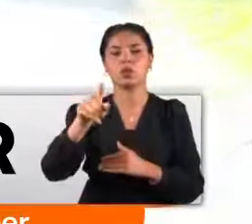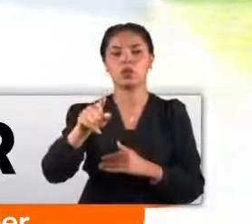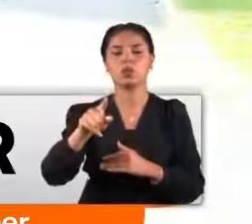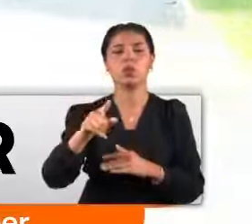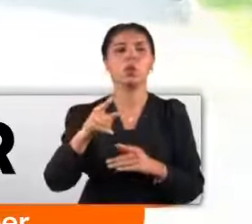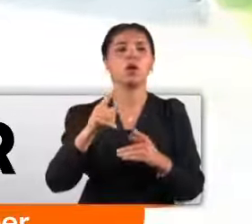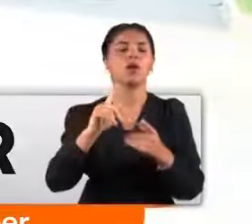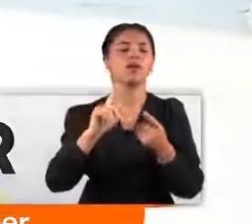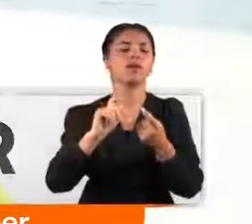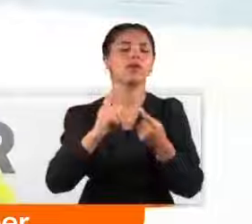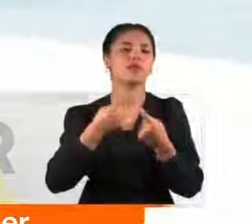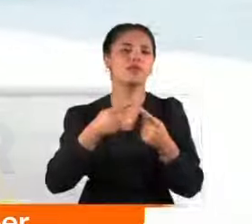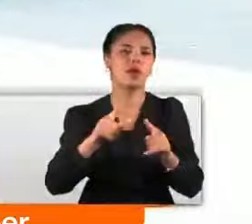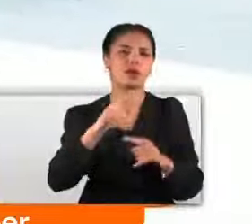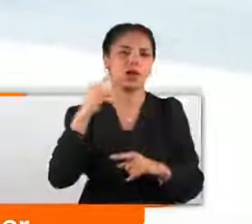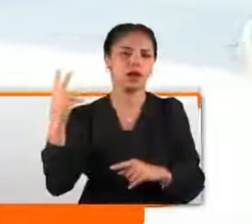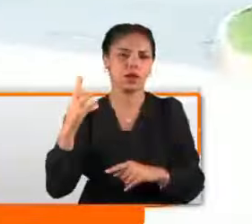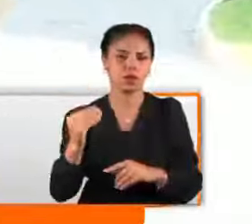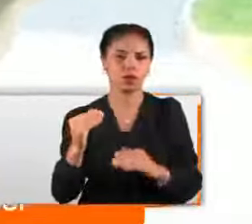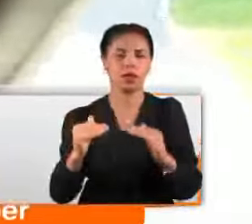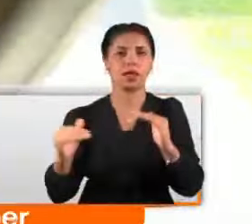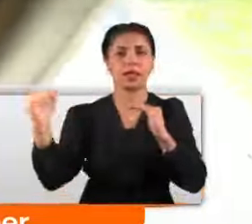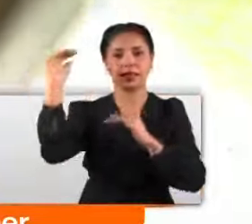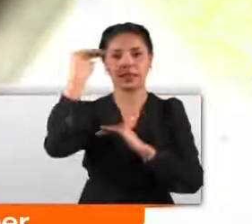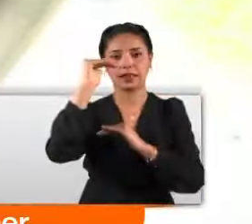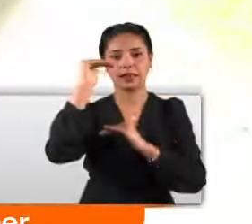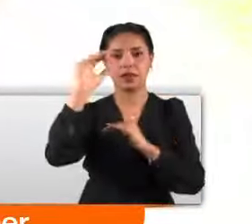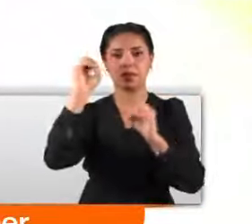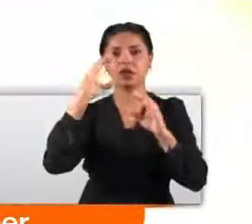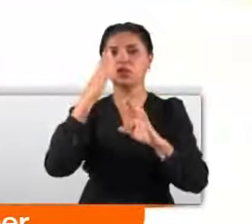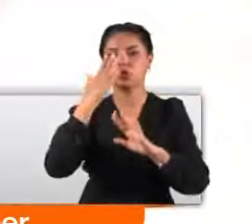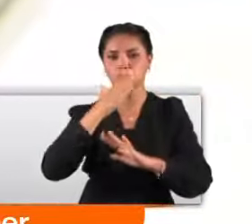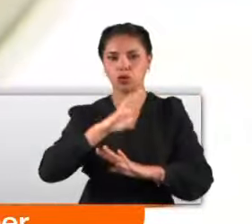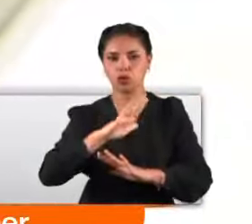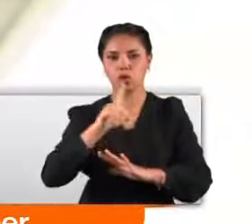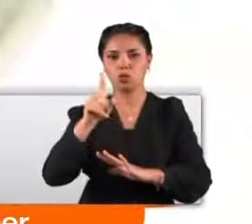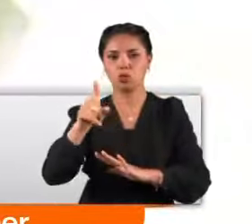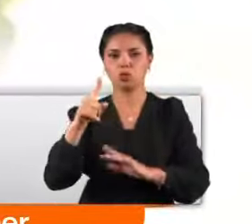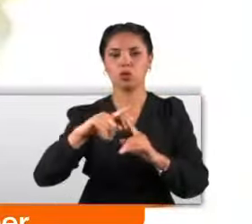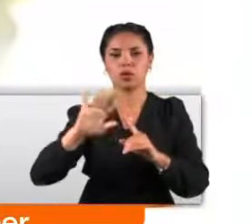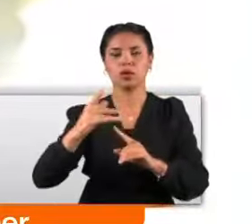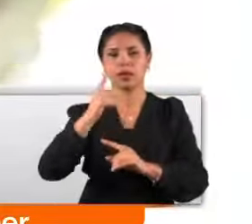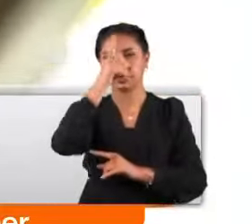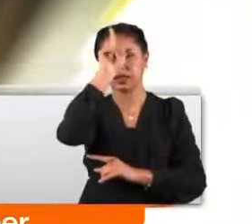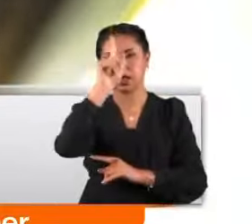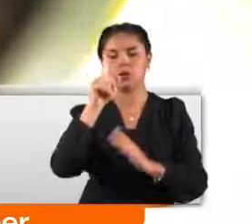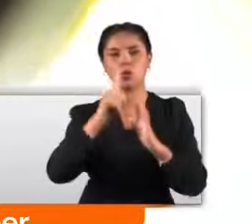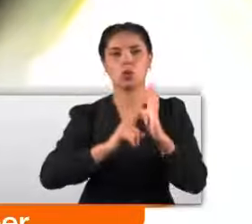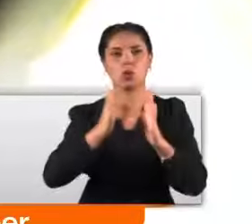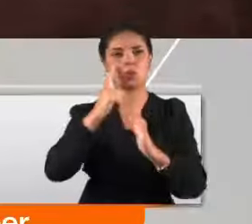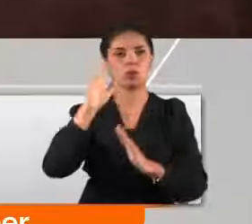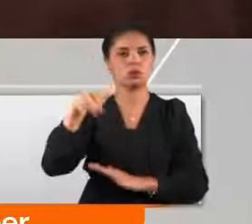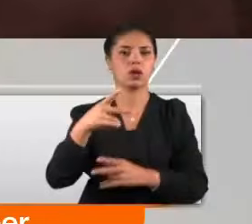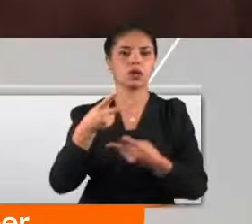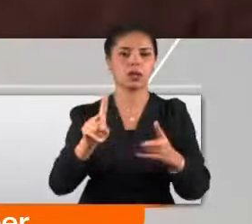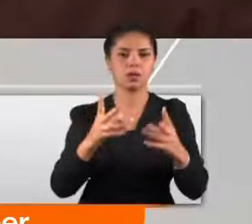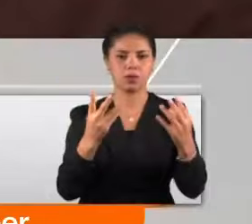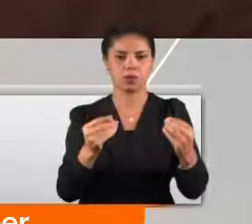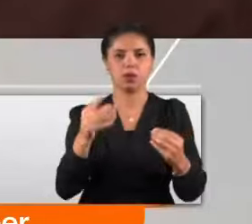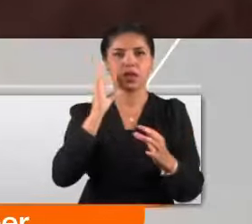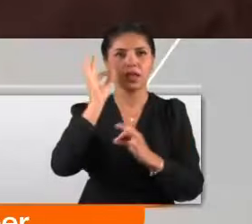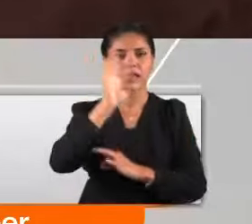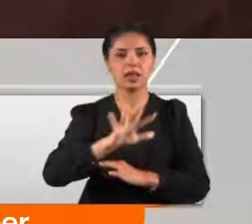Normalde taksilerin üzerinde bulunan tepe lambası yeni taksilerde bulunmayacak ve bu taksiler sadece uygulamadan çağrılacak. İnsanların bu